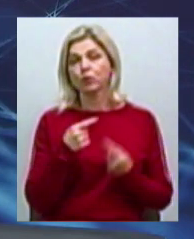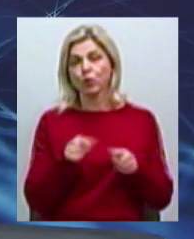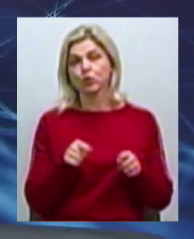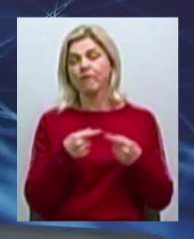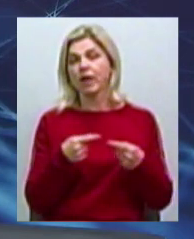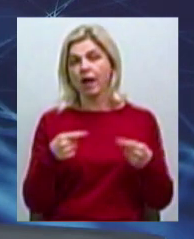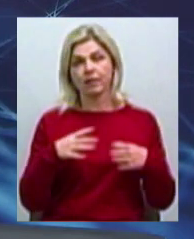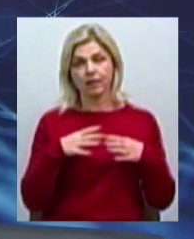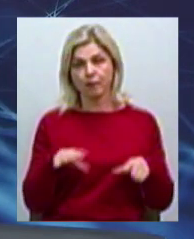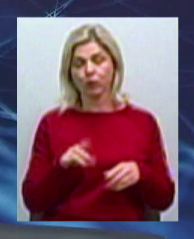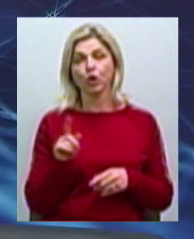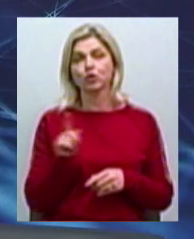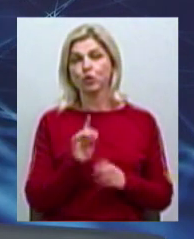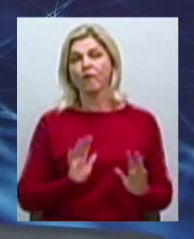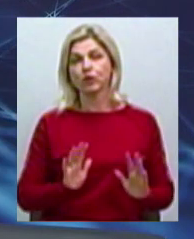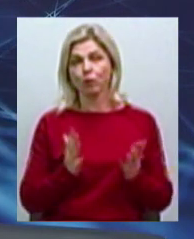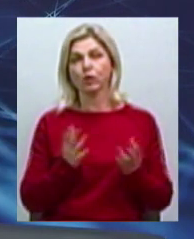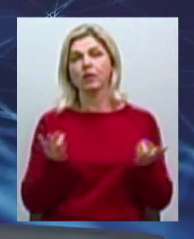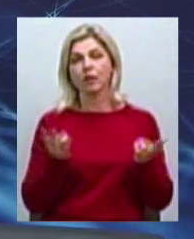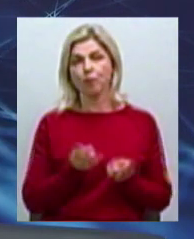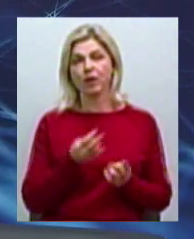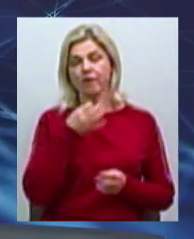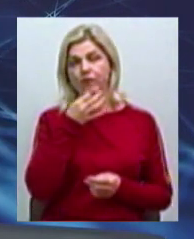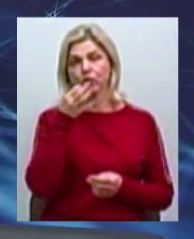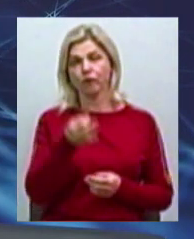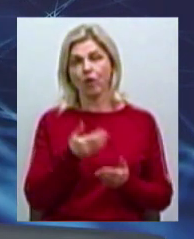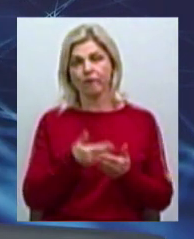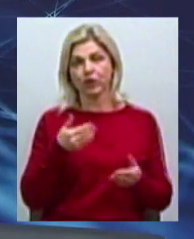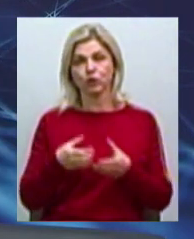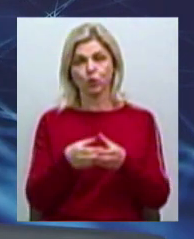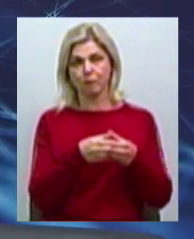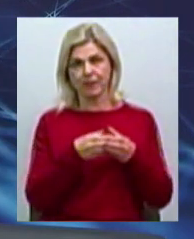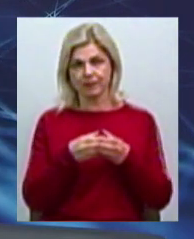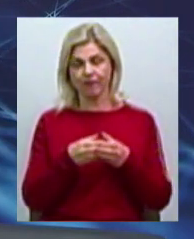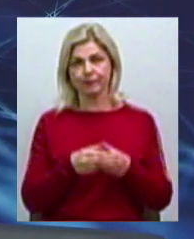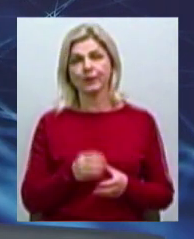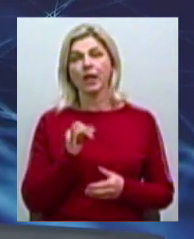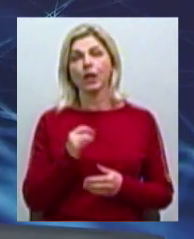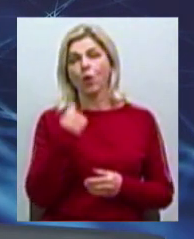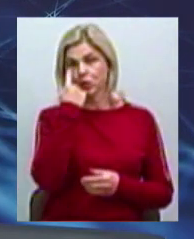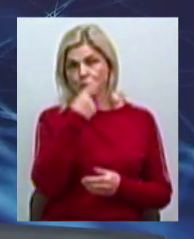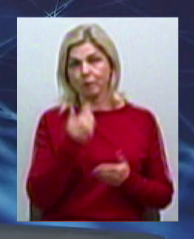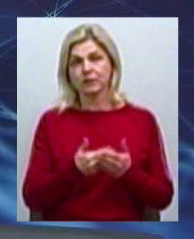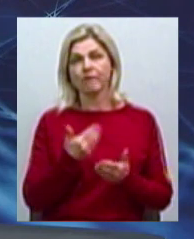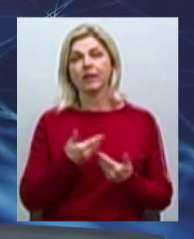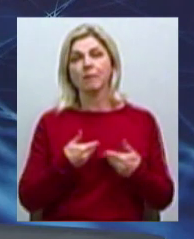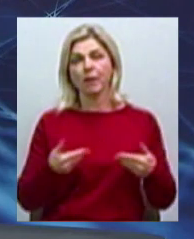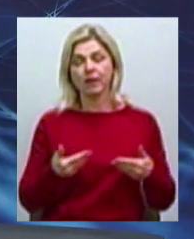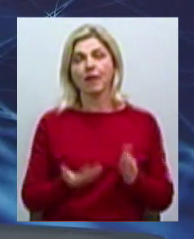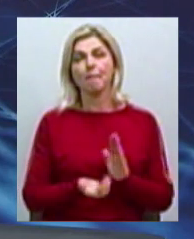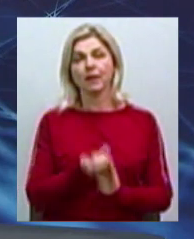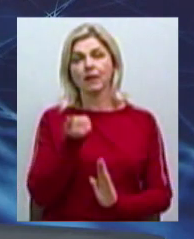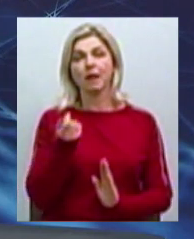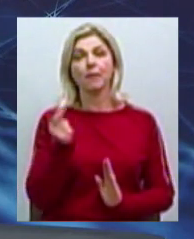ну, власне, те, що відбулося, потребувало відповіді від суспільства. І особисто від мене підтримати